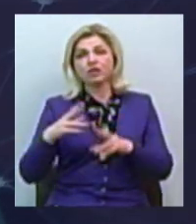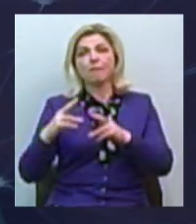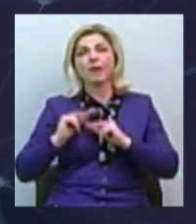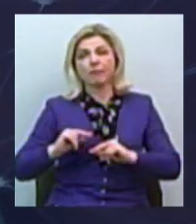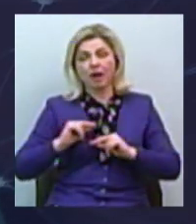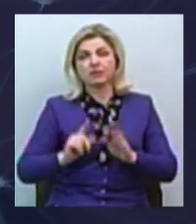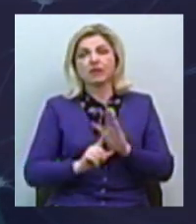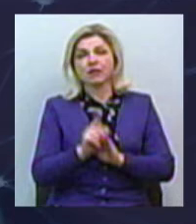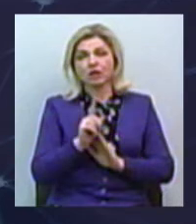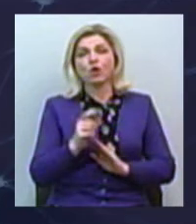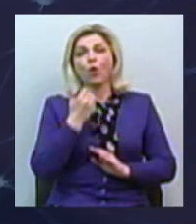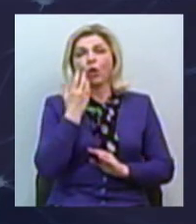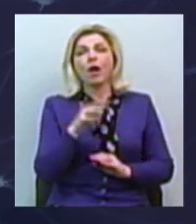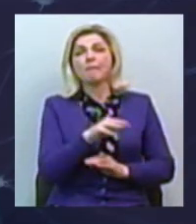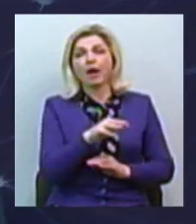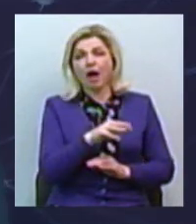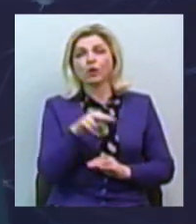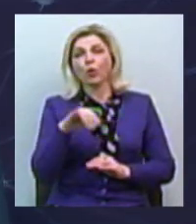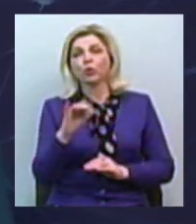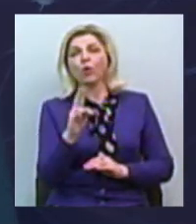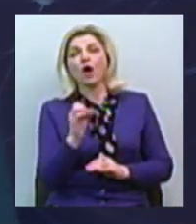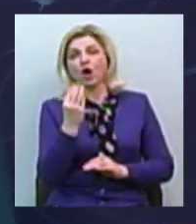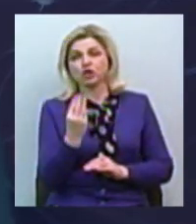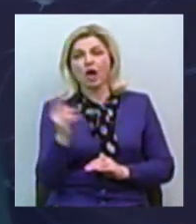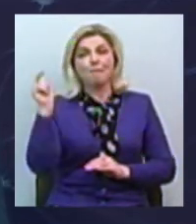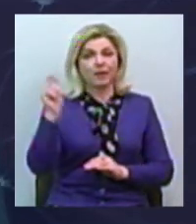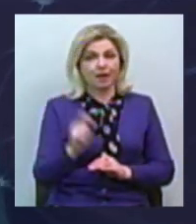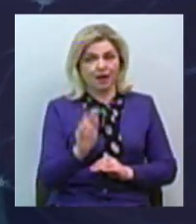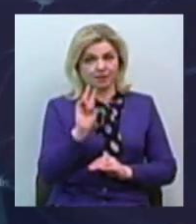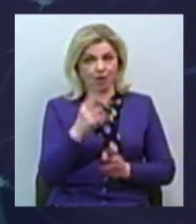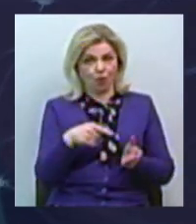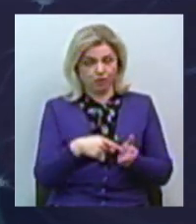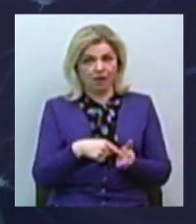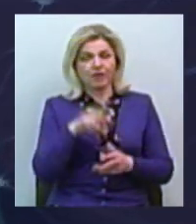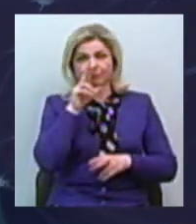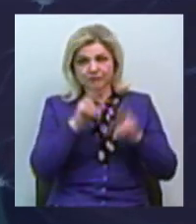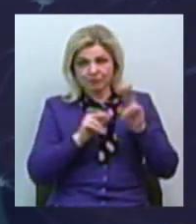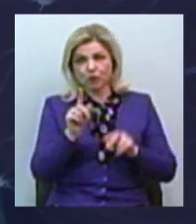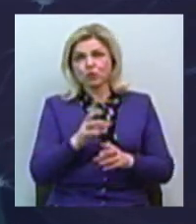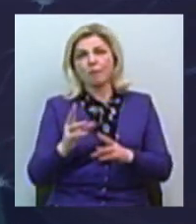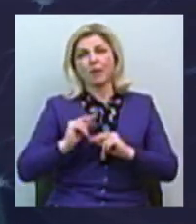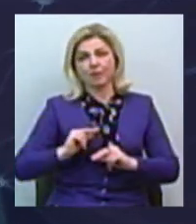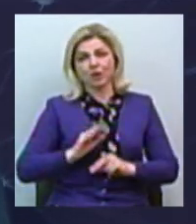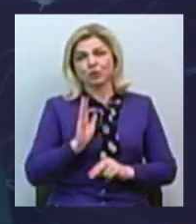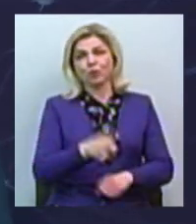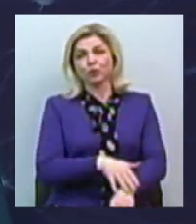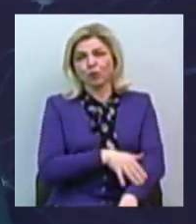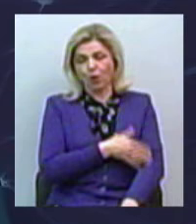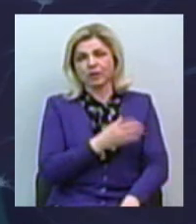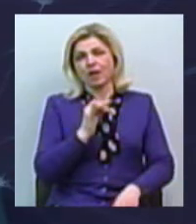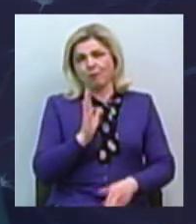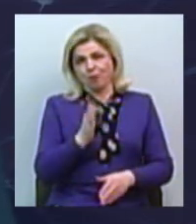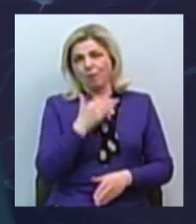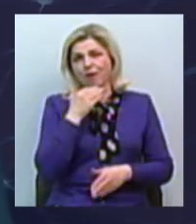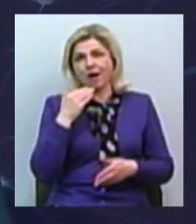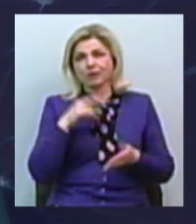з того моменту, коли Михайло та Лукаш приїхали до Миколаєва. Сподіваюся, співпраця буде у нас довгою, плідною і буде мати багато